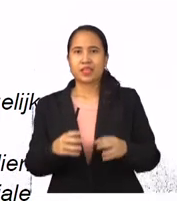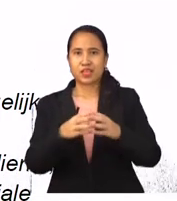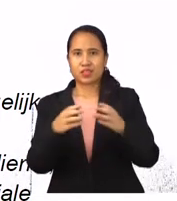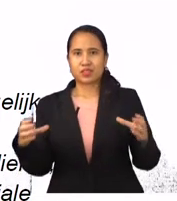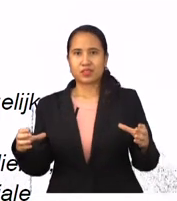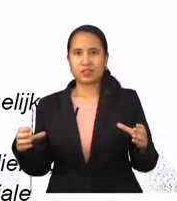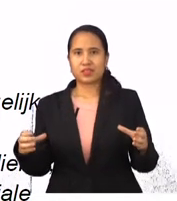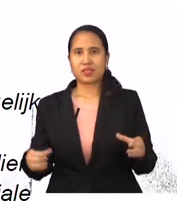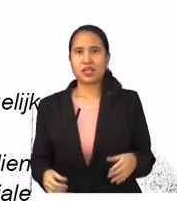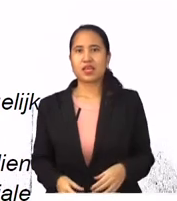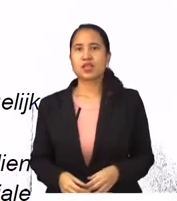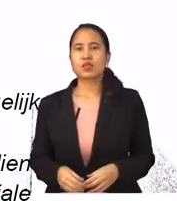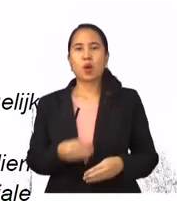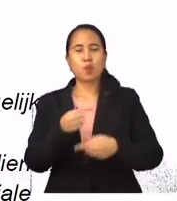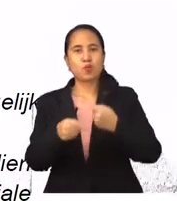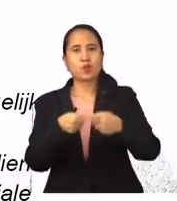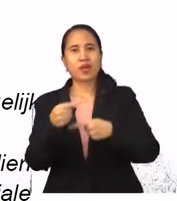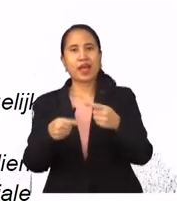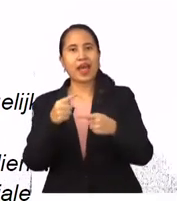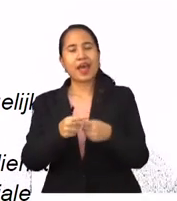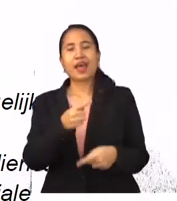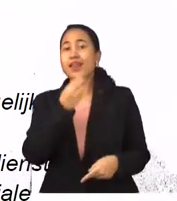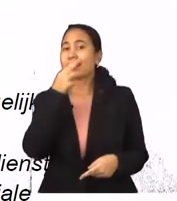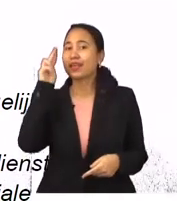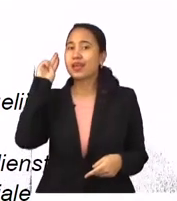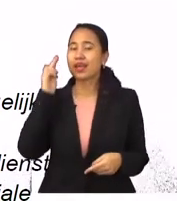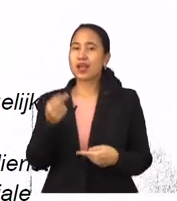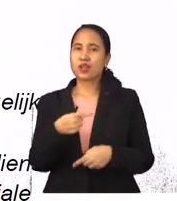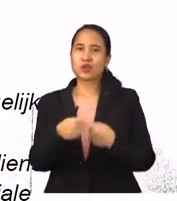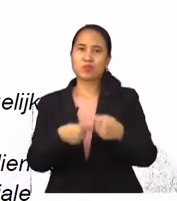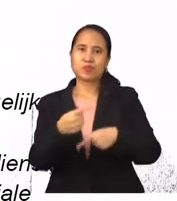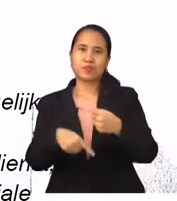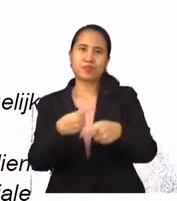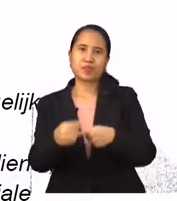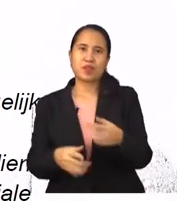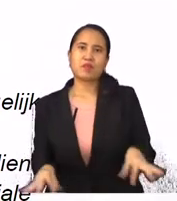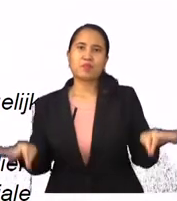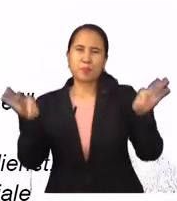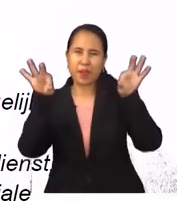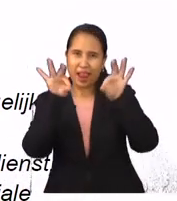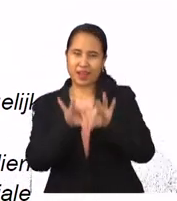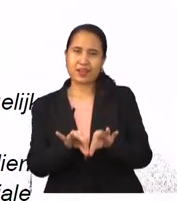in rechtsprocessen en een eerlijke procesvoering van fundamenteel belang.